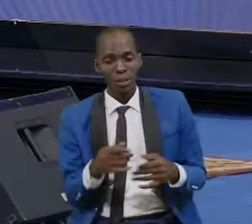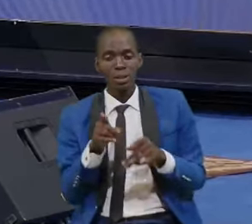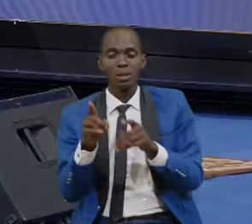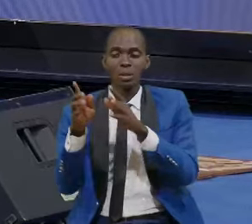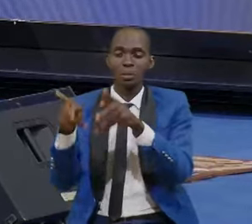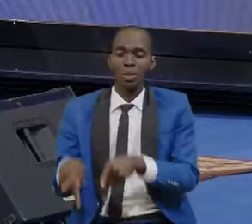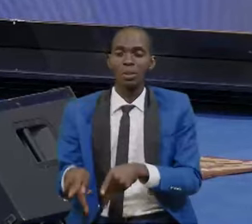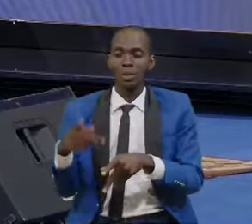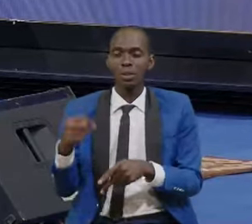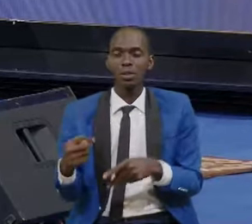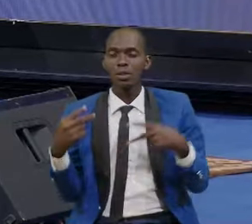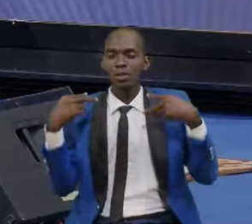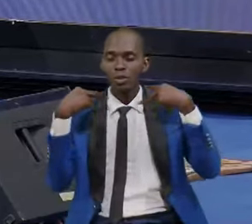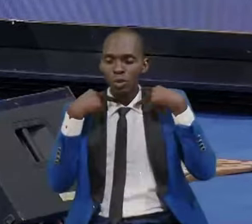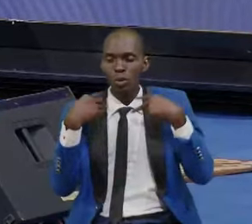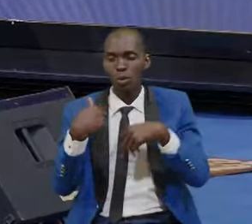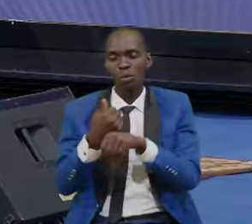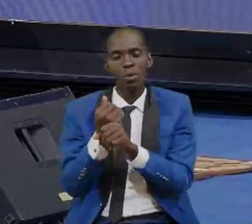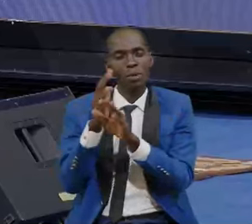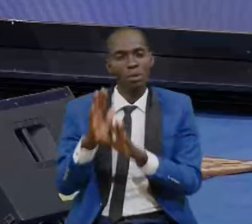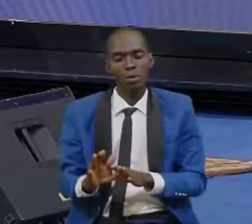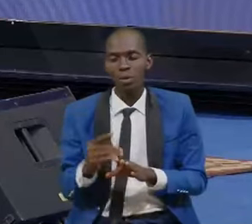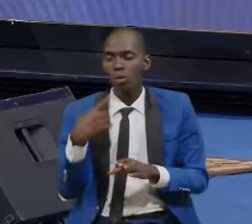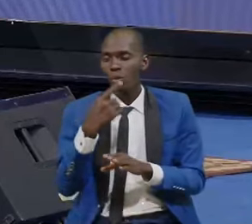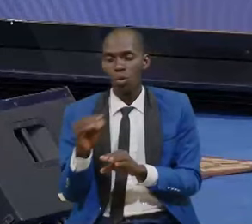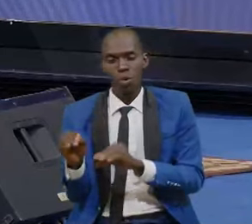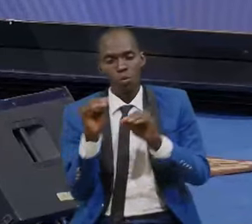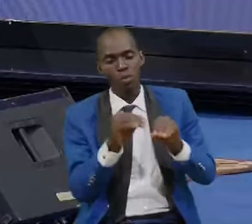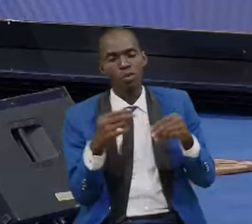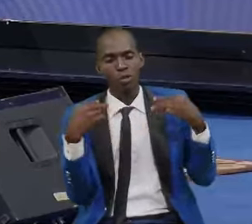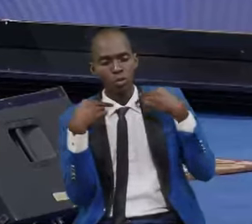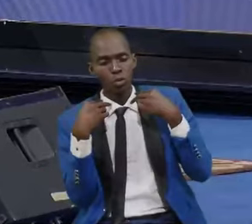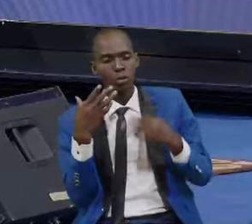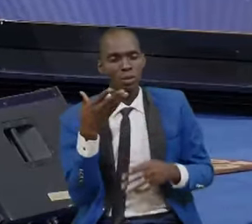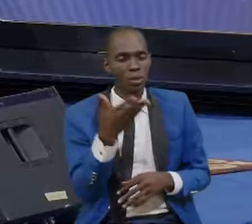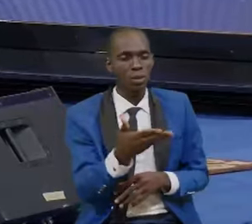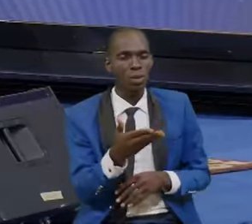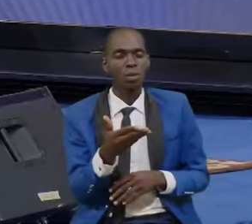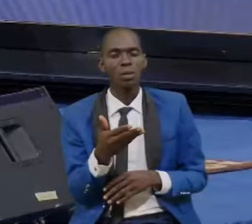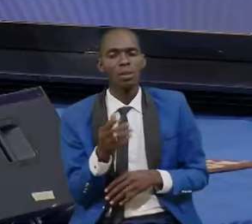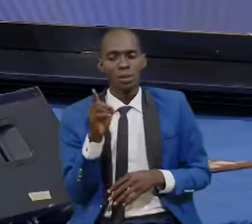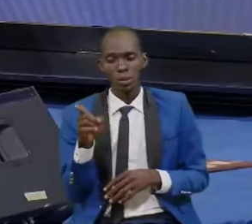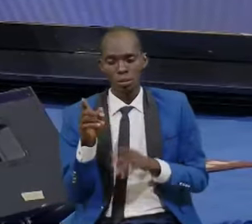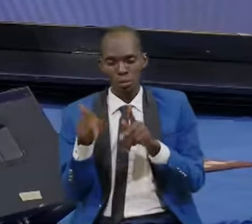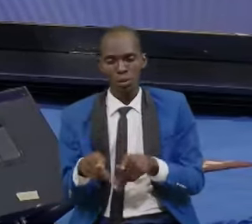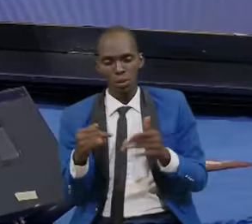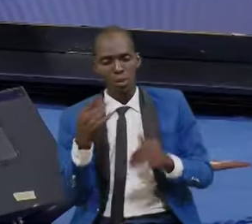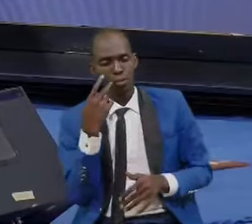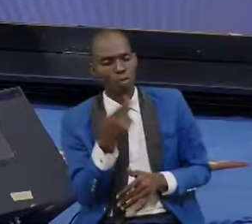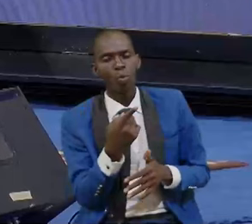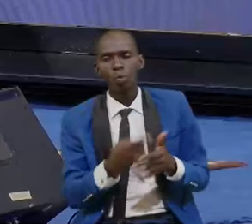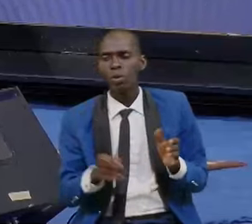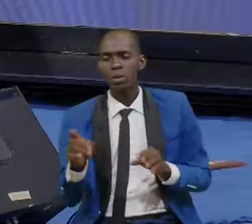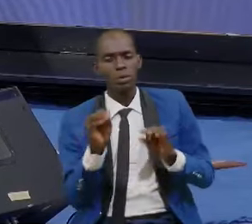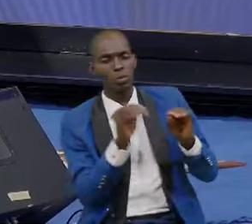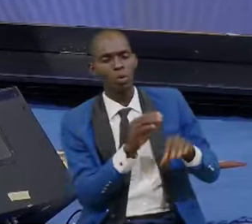avait placé les jougs, qui avait placé le joug là-bas, il a vu que ce qu'il a mis sur eux, que